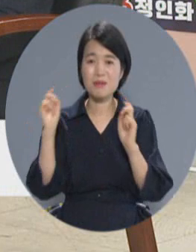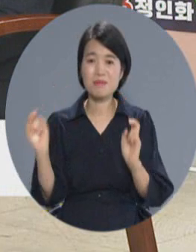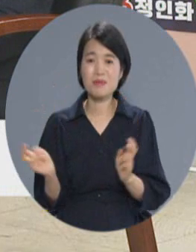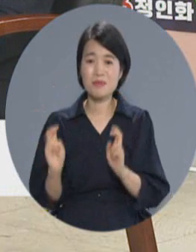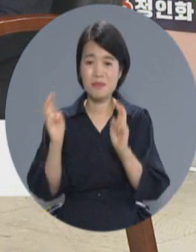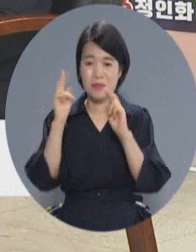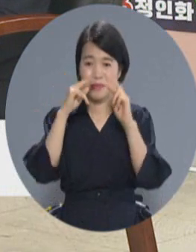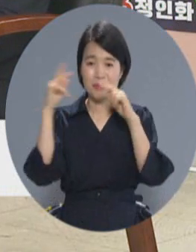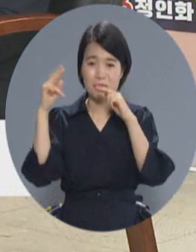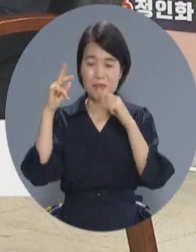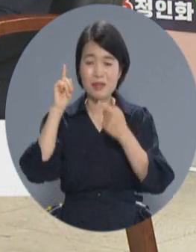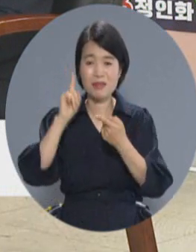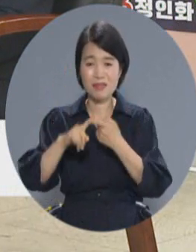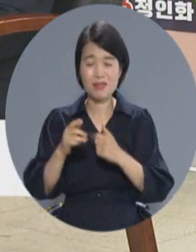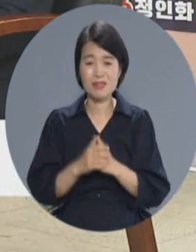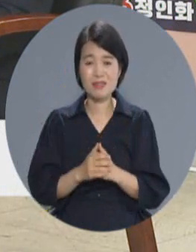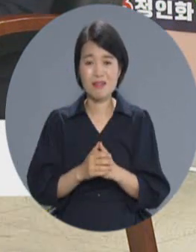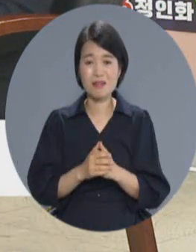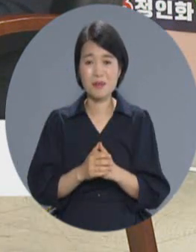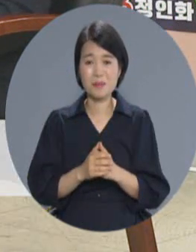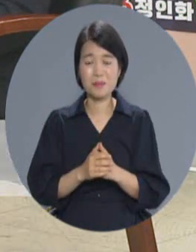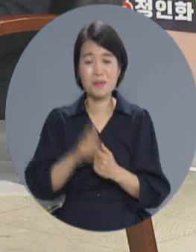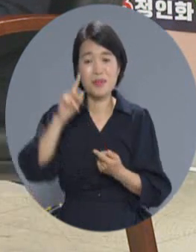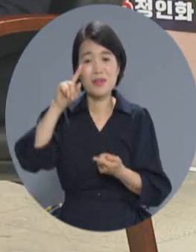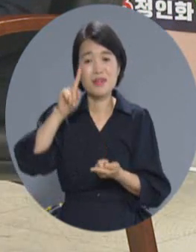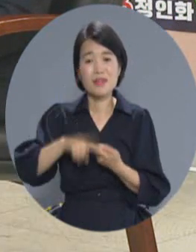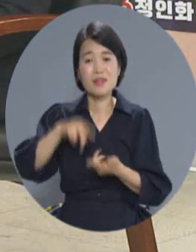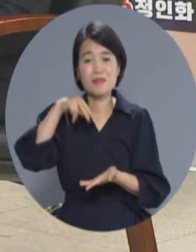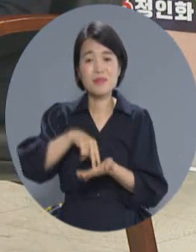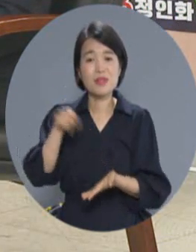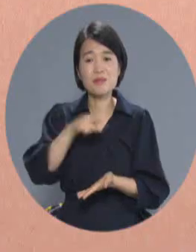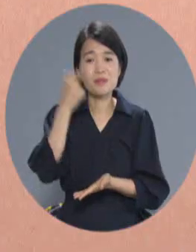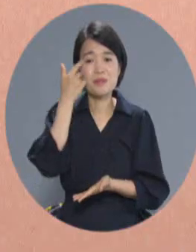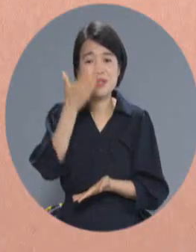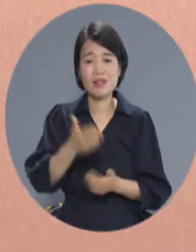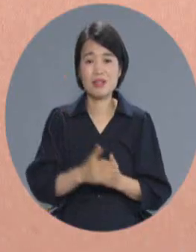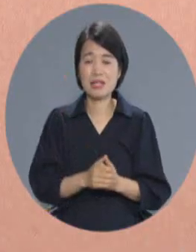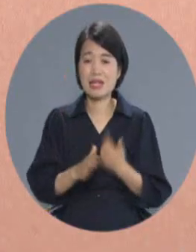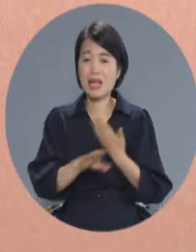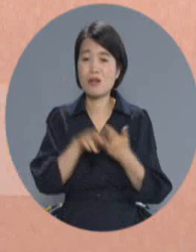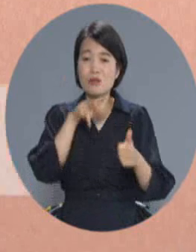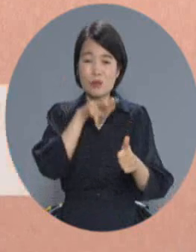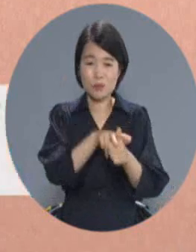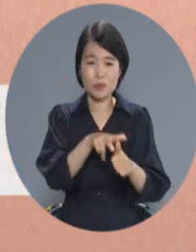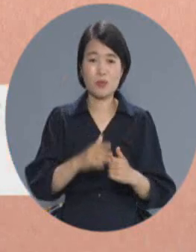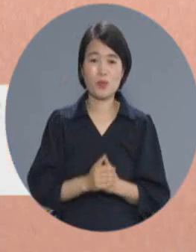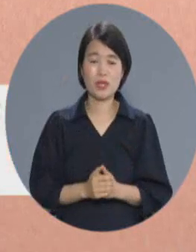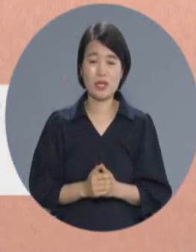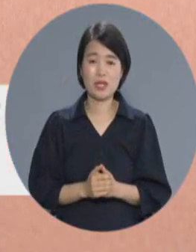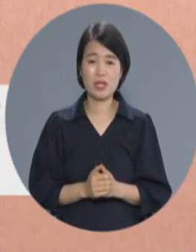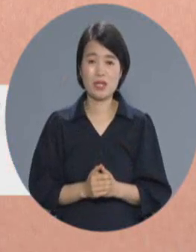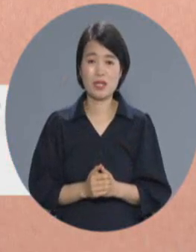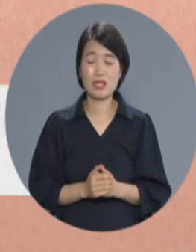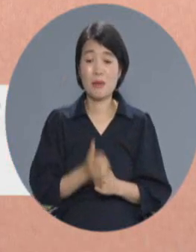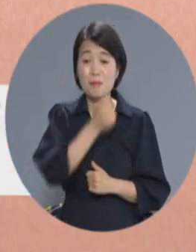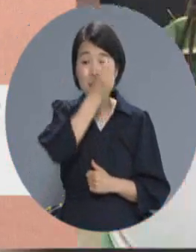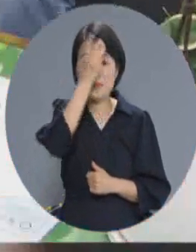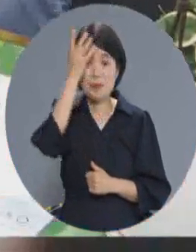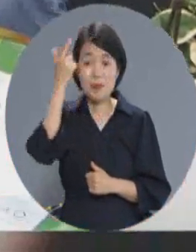공격한 데 대해서 정면 대응을 하셨어요. 이에 대한 입장 한 말씀 부탁합니다. 상대 후보의 정가